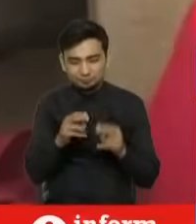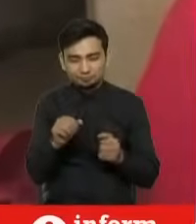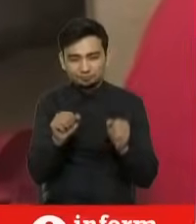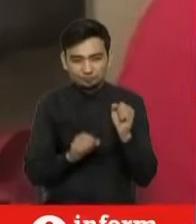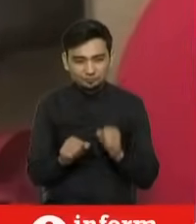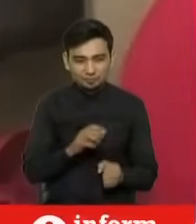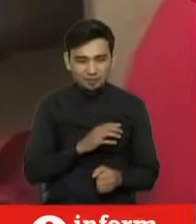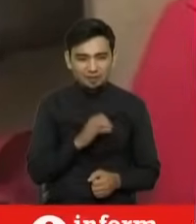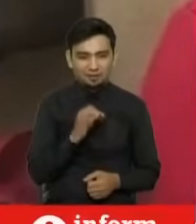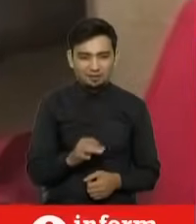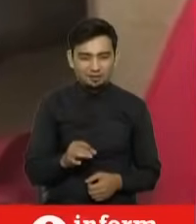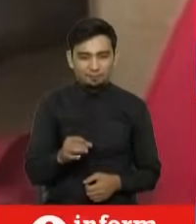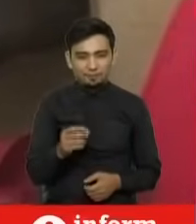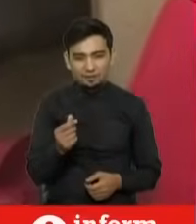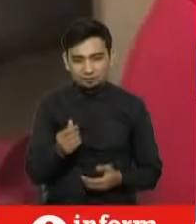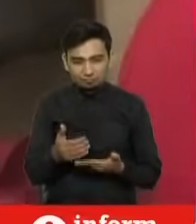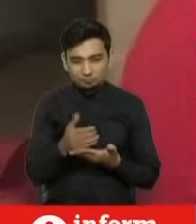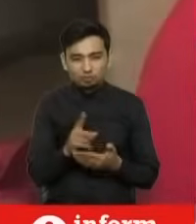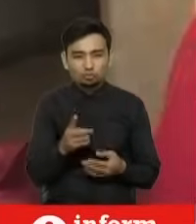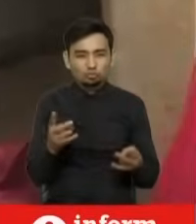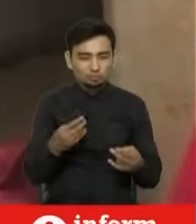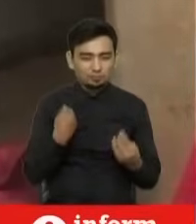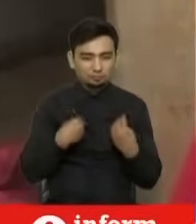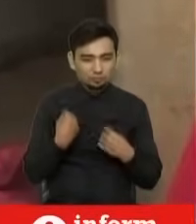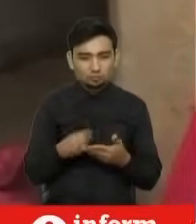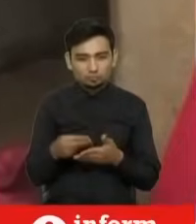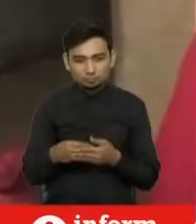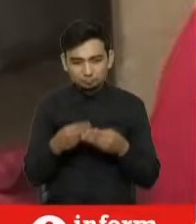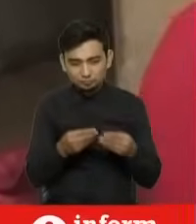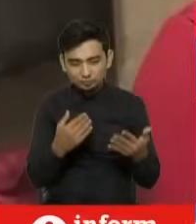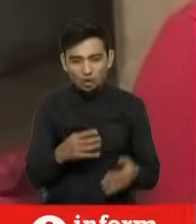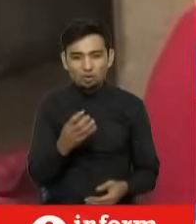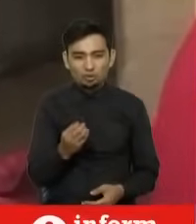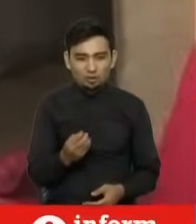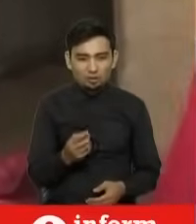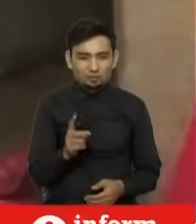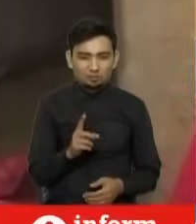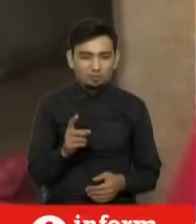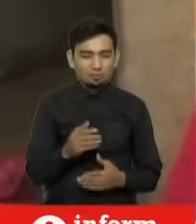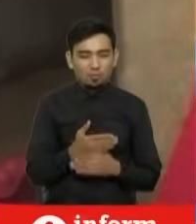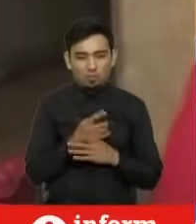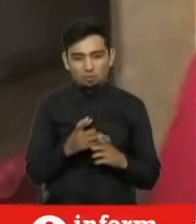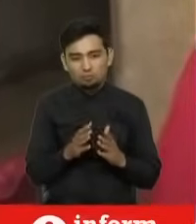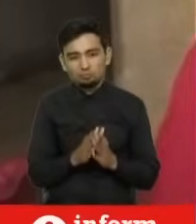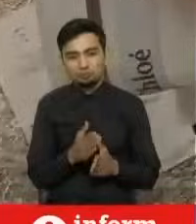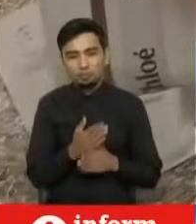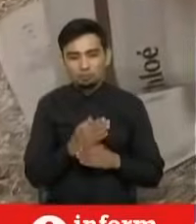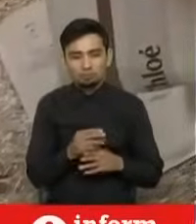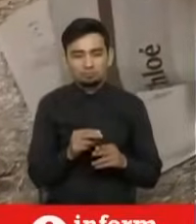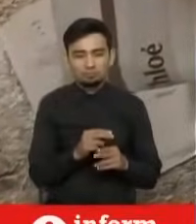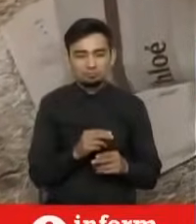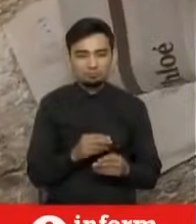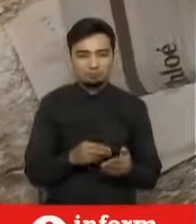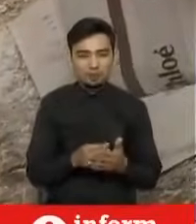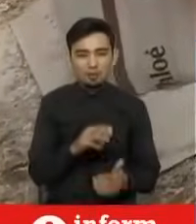Жуындырып адам қатарына қостық. Ақша жинап керек жарақтарын алып бердік. Енді тағы да қайырымды жандардан көмек күтеміз.